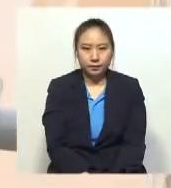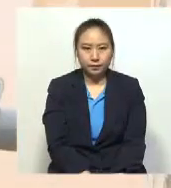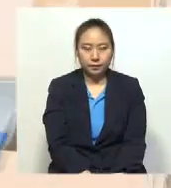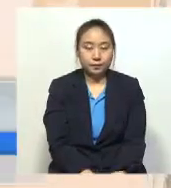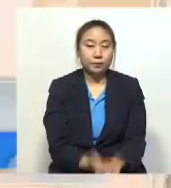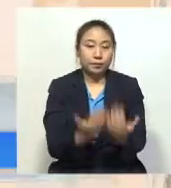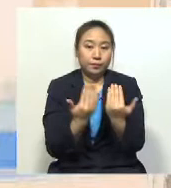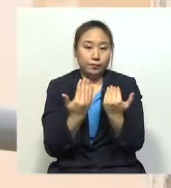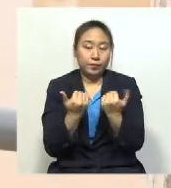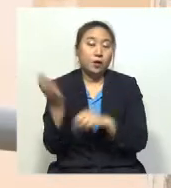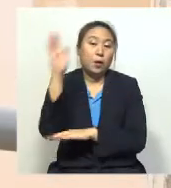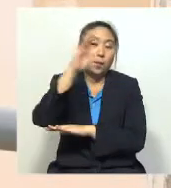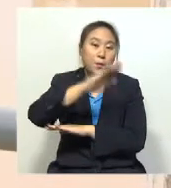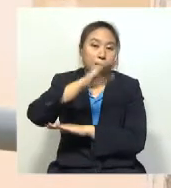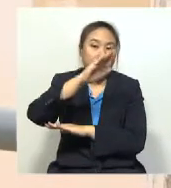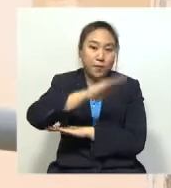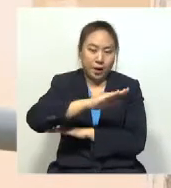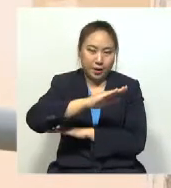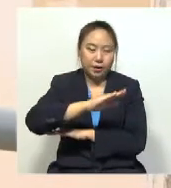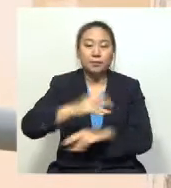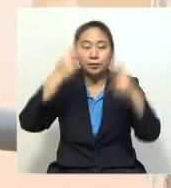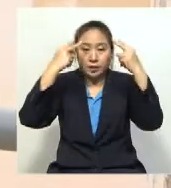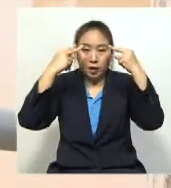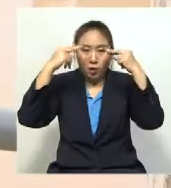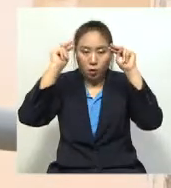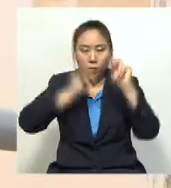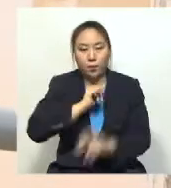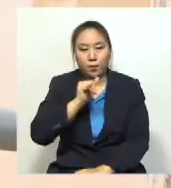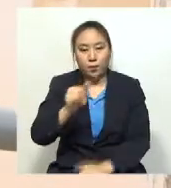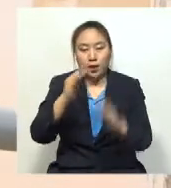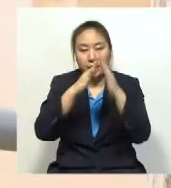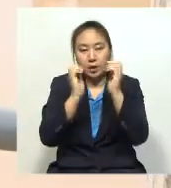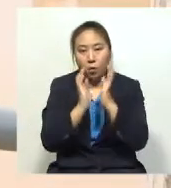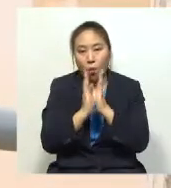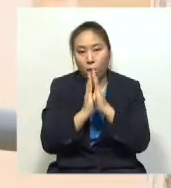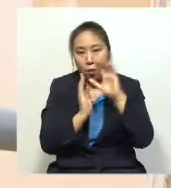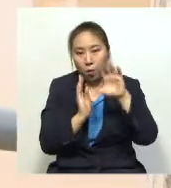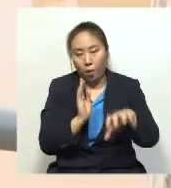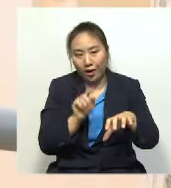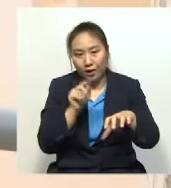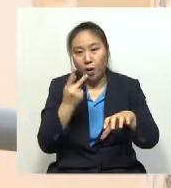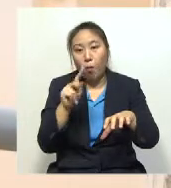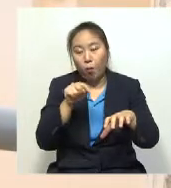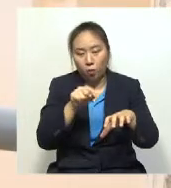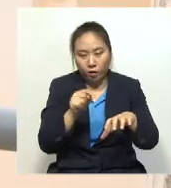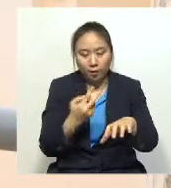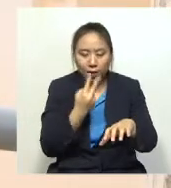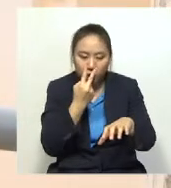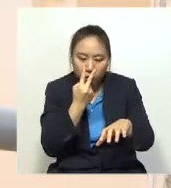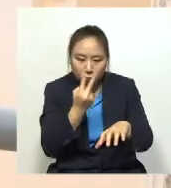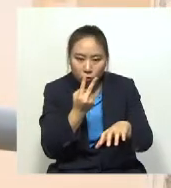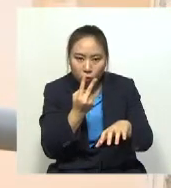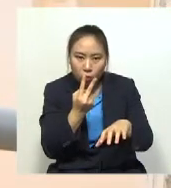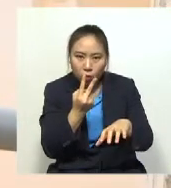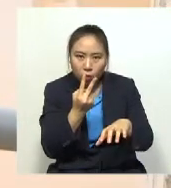สำหรับภารกิจในช่วงบ่ายของท่านนายกรัฐมนตรีนะคะก็จะเดินทางไปที่วัดคุ้งตำหนักอำเภอบ้านแหลมเพื่อติดตามการติด